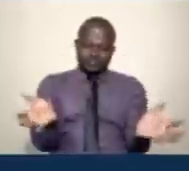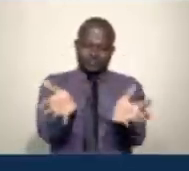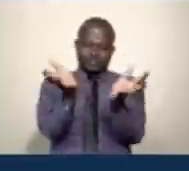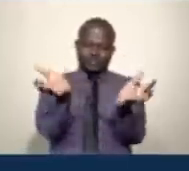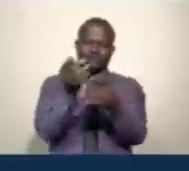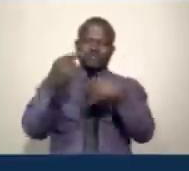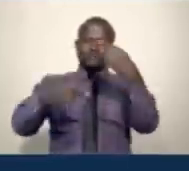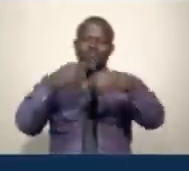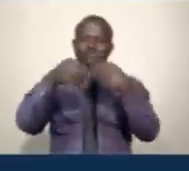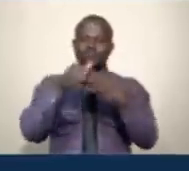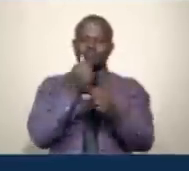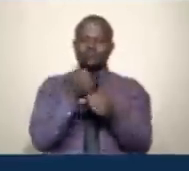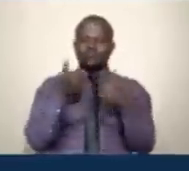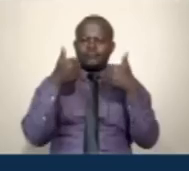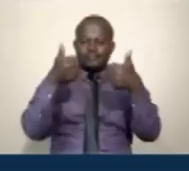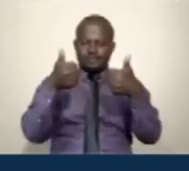zo gukomeza kubinoza.